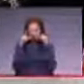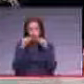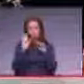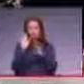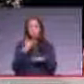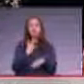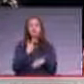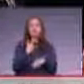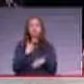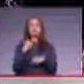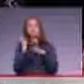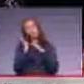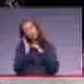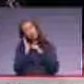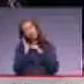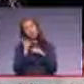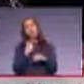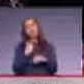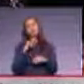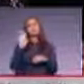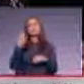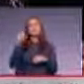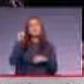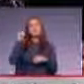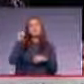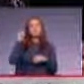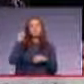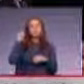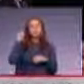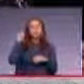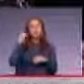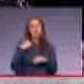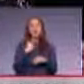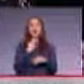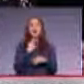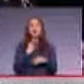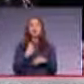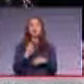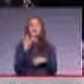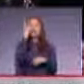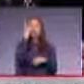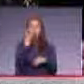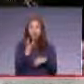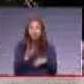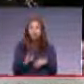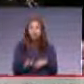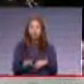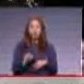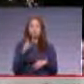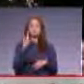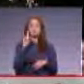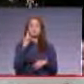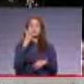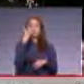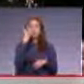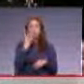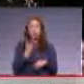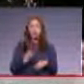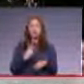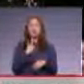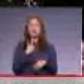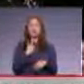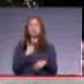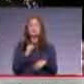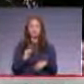واعمل كده حاجات كده. لكن انا كائن ليلي كائن ليلي، انا بحب الليل، لكن 7 و6 الصبح الحاجات